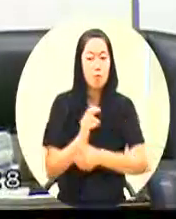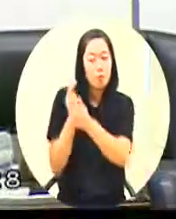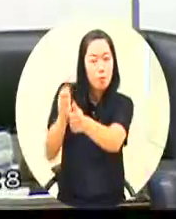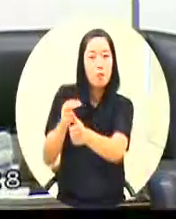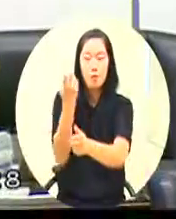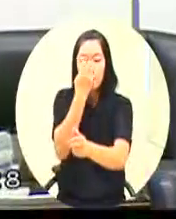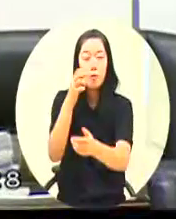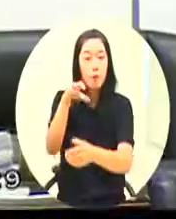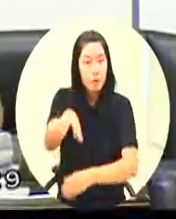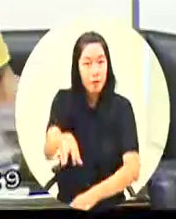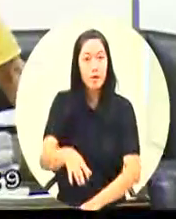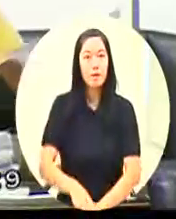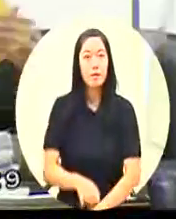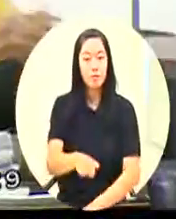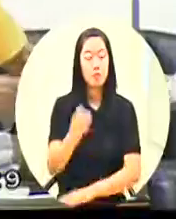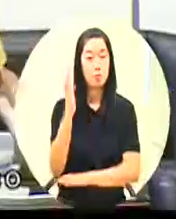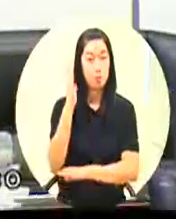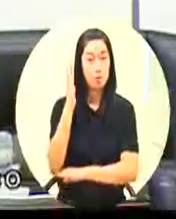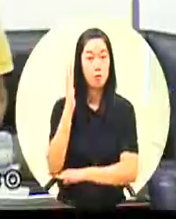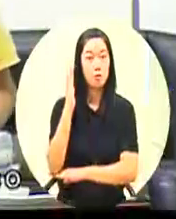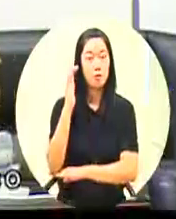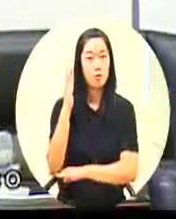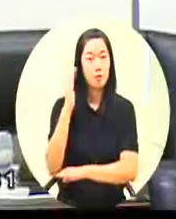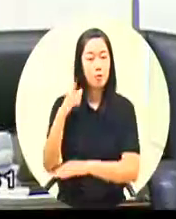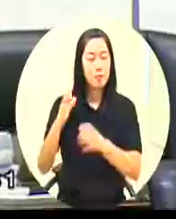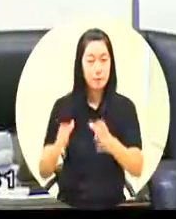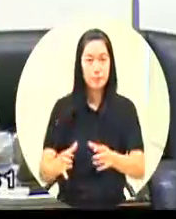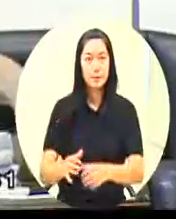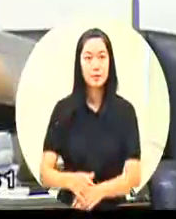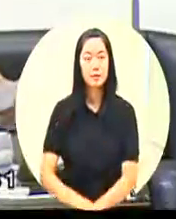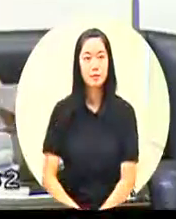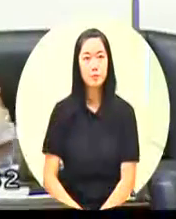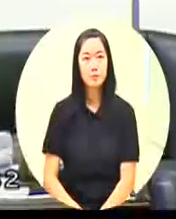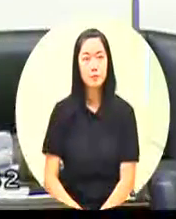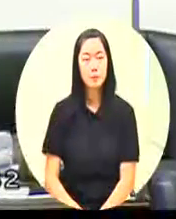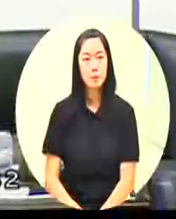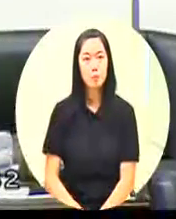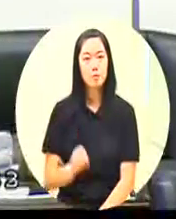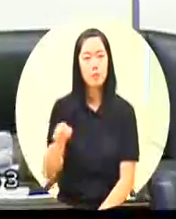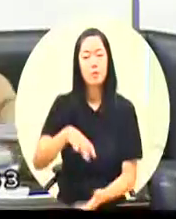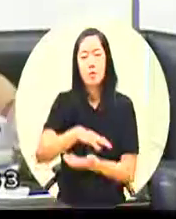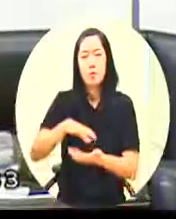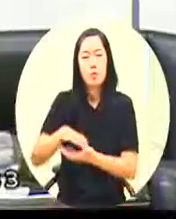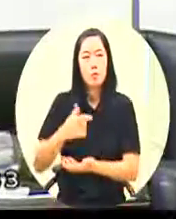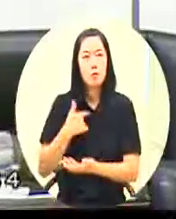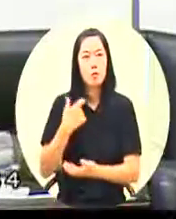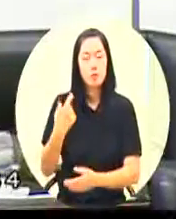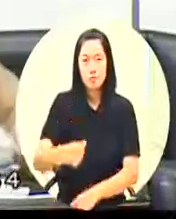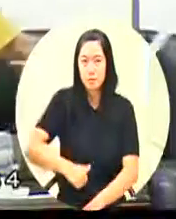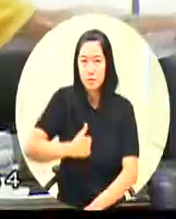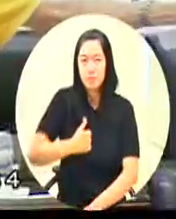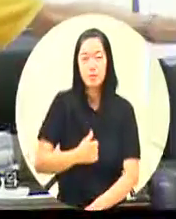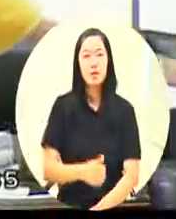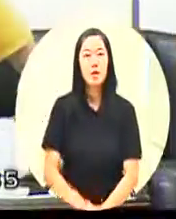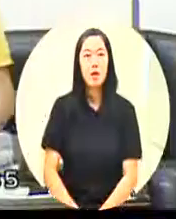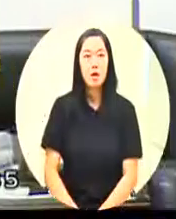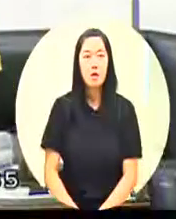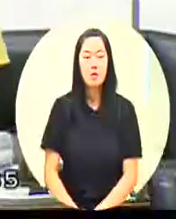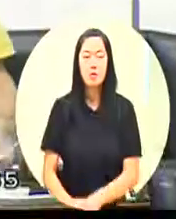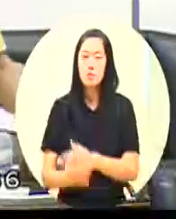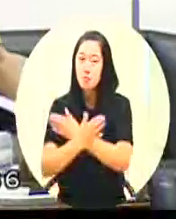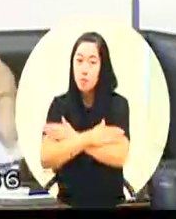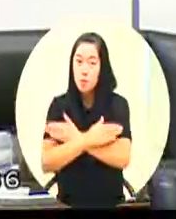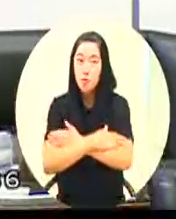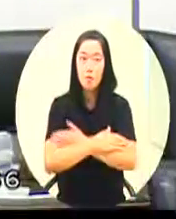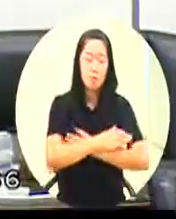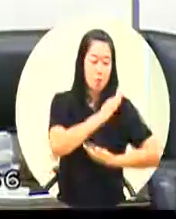立的呢，那不是是私立的，是国家成立的，啊，所以这家软爱整个把幼托，我在讲早就幼儿园